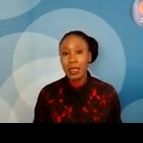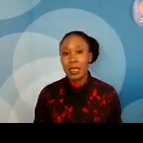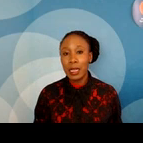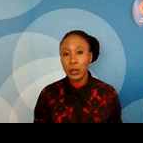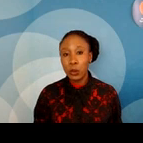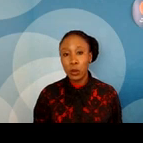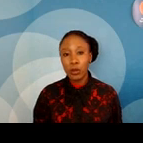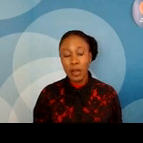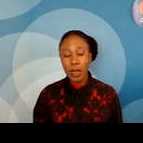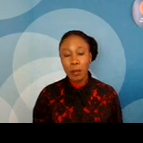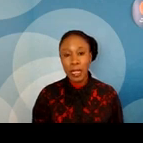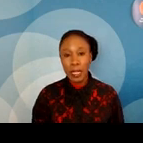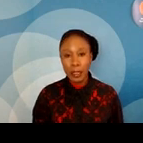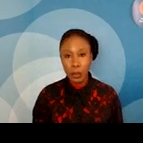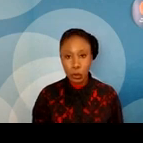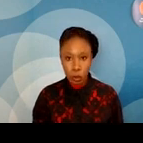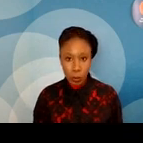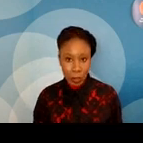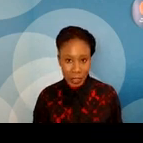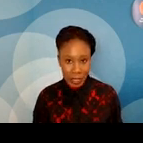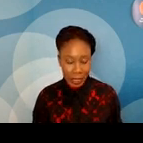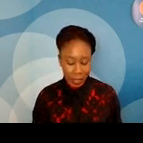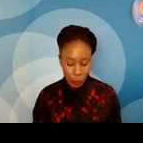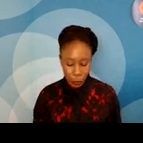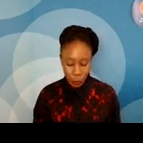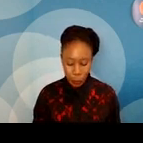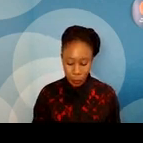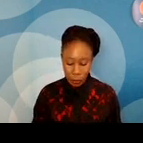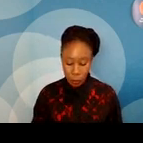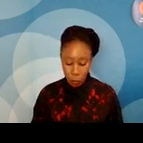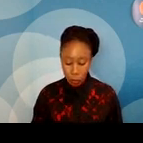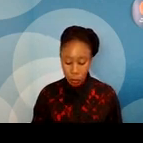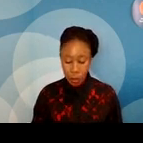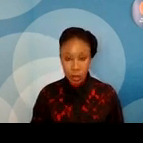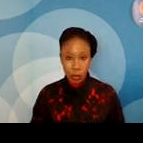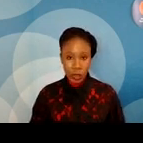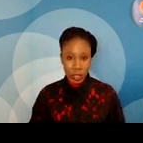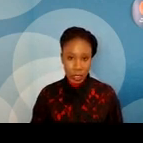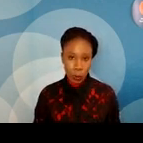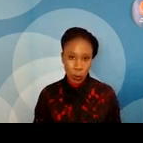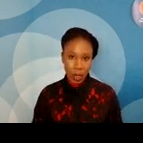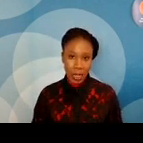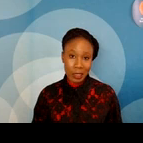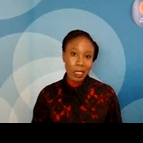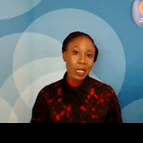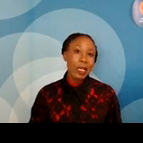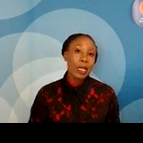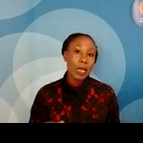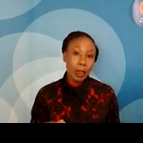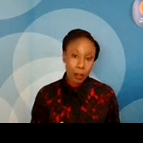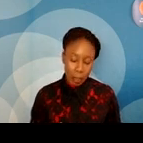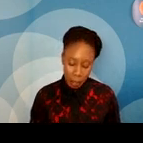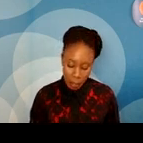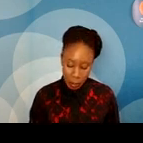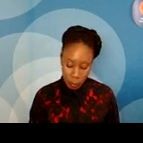Arbetsmiljöverket tog fram en kunskapssammanställning 2012 som visade på att